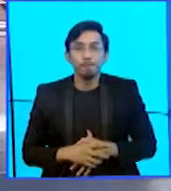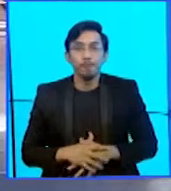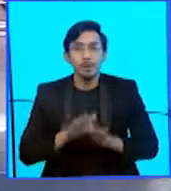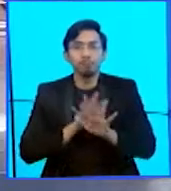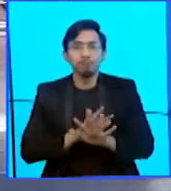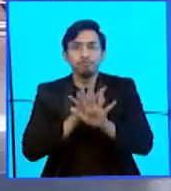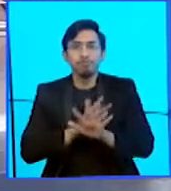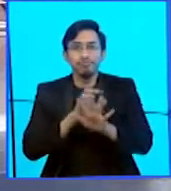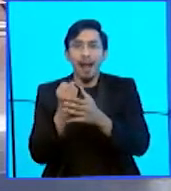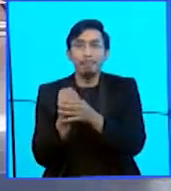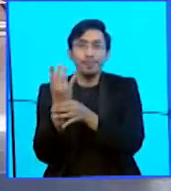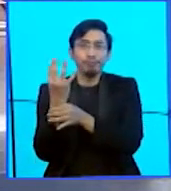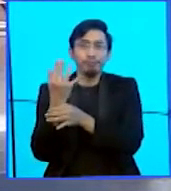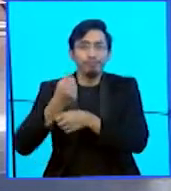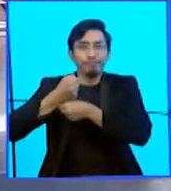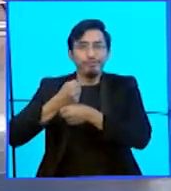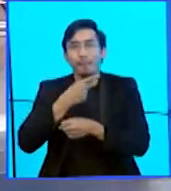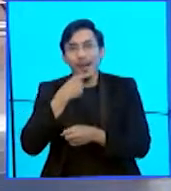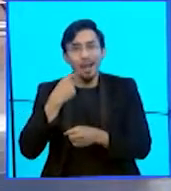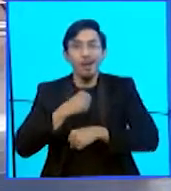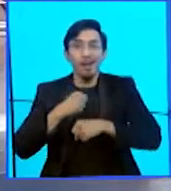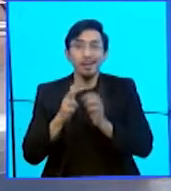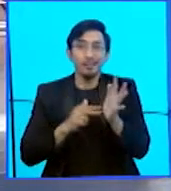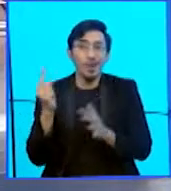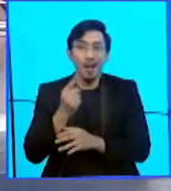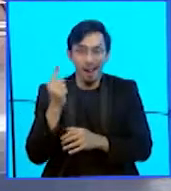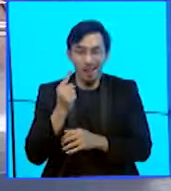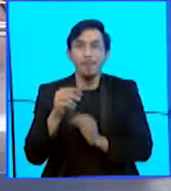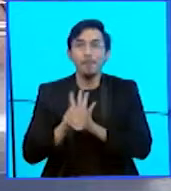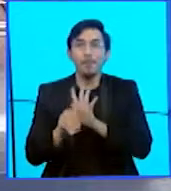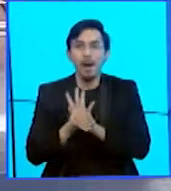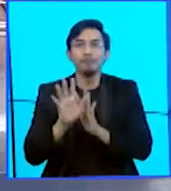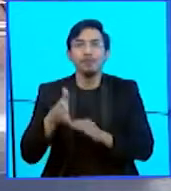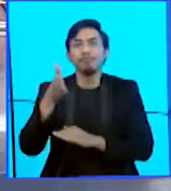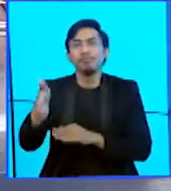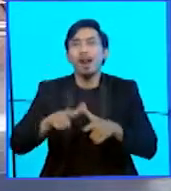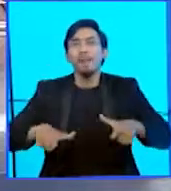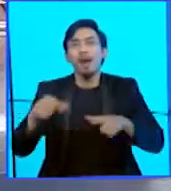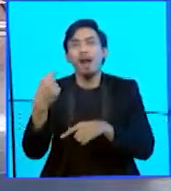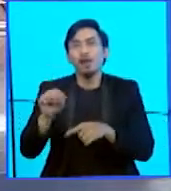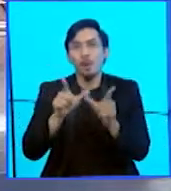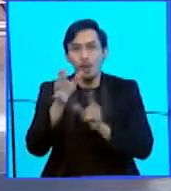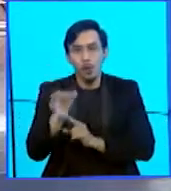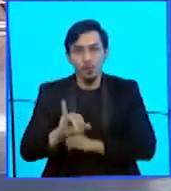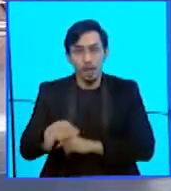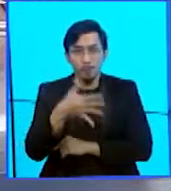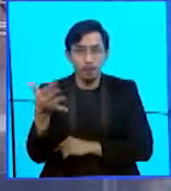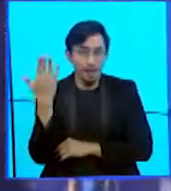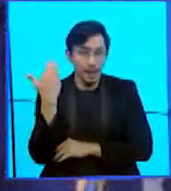Pasukan Kirab Api Pekan Olahraga Nasional PON ke-20 Papua tiba di halaman kantor Wali Kota Jayapura Jumat kemarin.